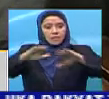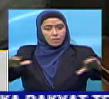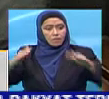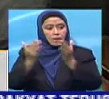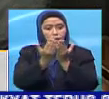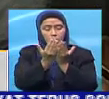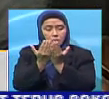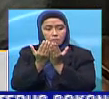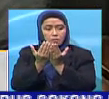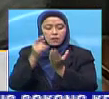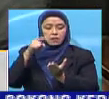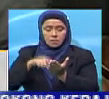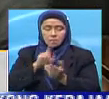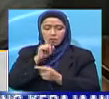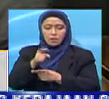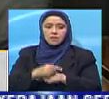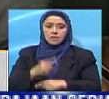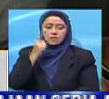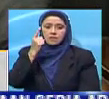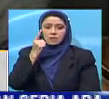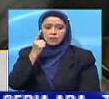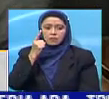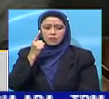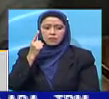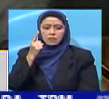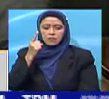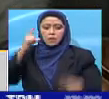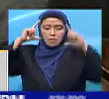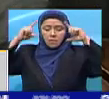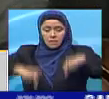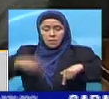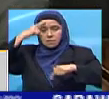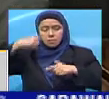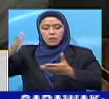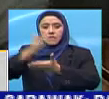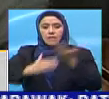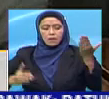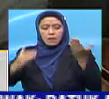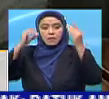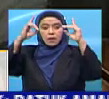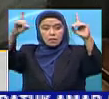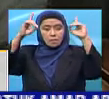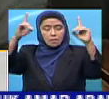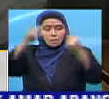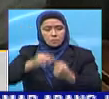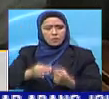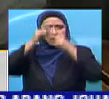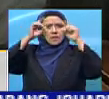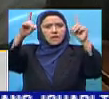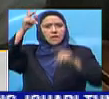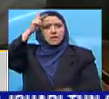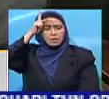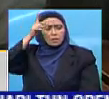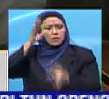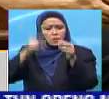satu tamparan kepada pihak Jabatan Pendidikan, terutamanya pendidikan di Kelantan, kalau ini benar-benar berlaku